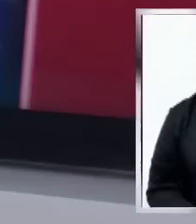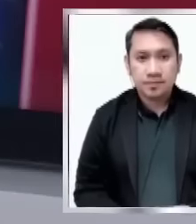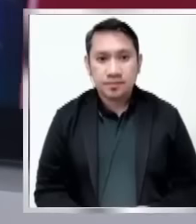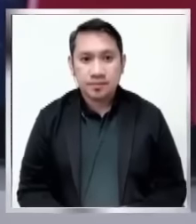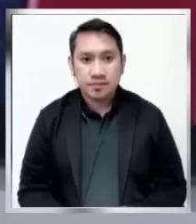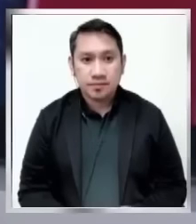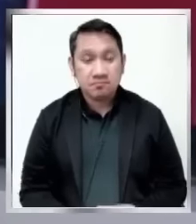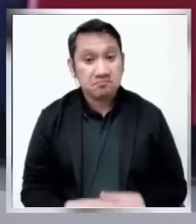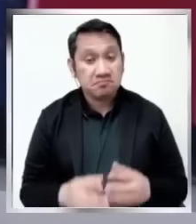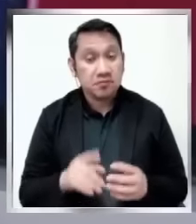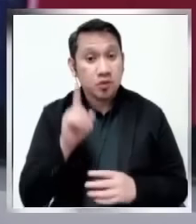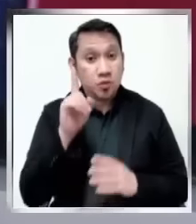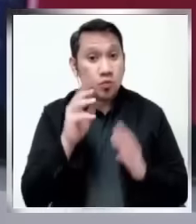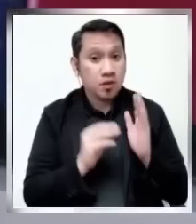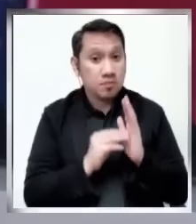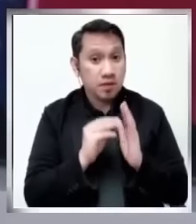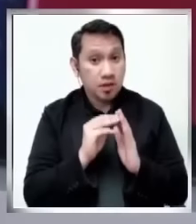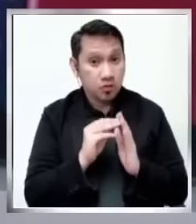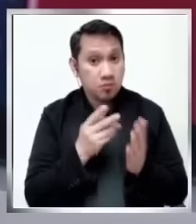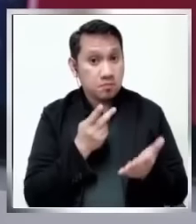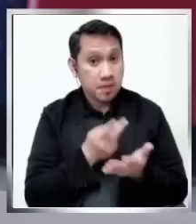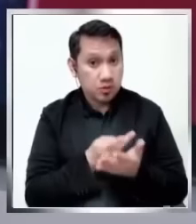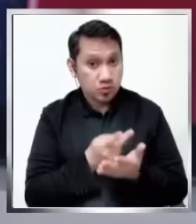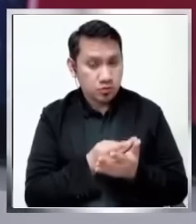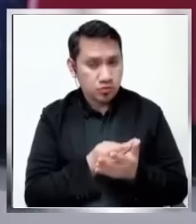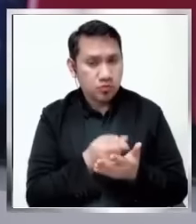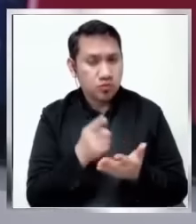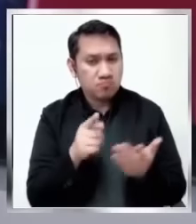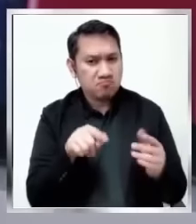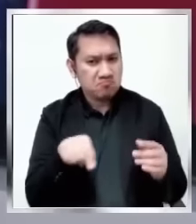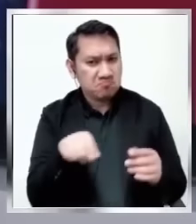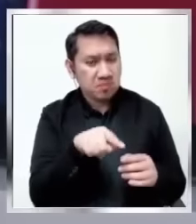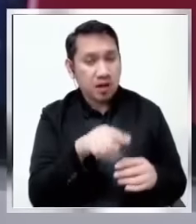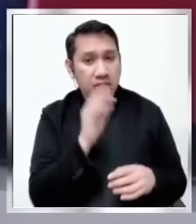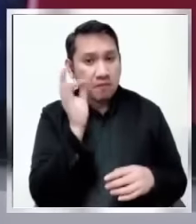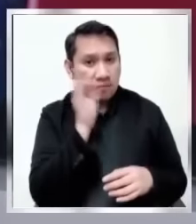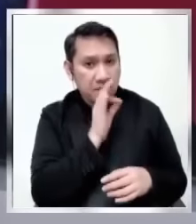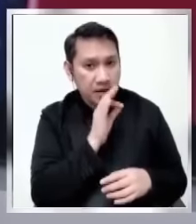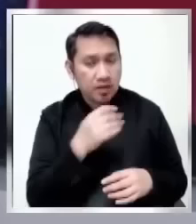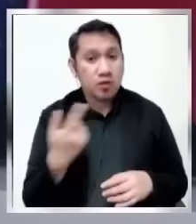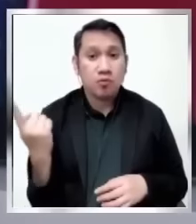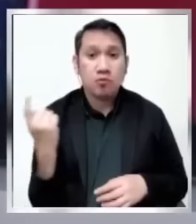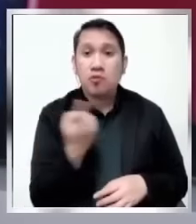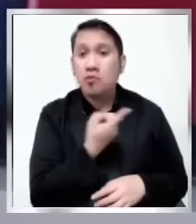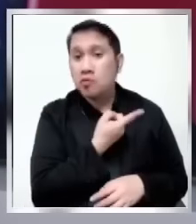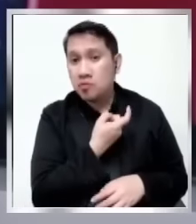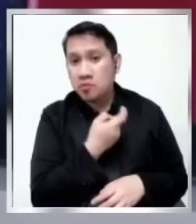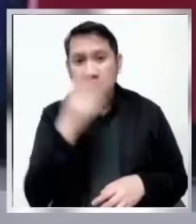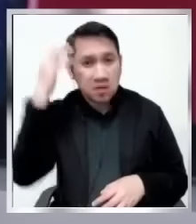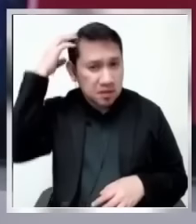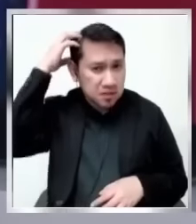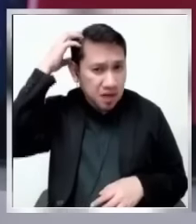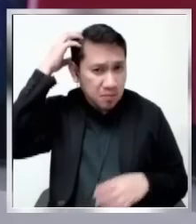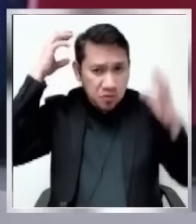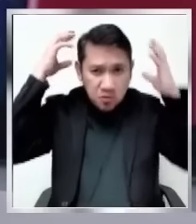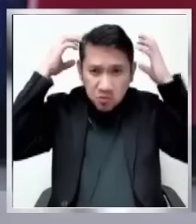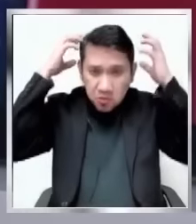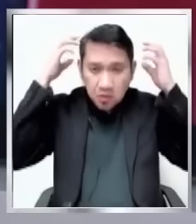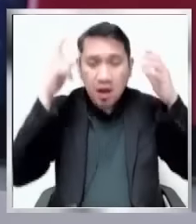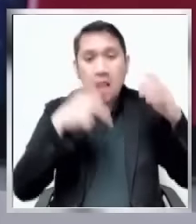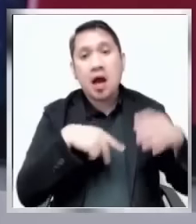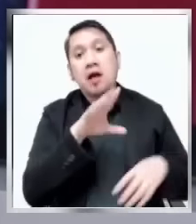Mahigit 1,000,000 pisong halaga ng mga pinikeng pabango, shampoo at iba pa ang nabistong nakaimbak sa isang